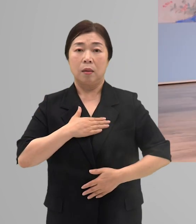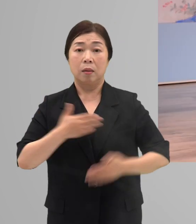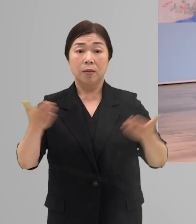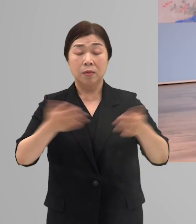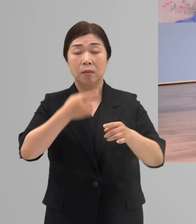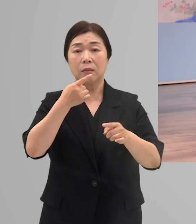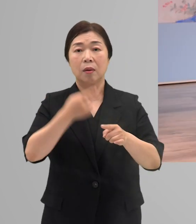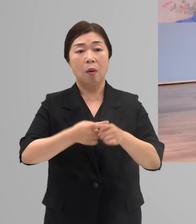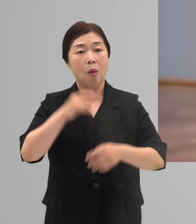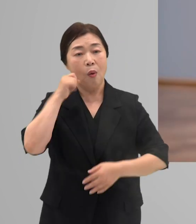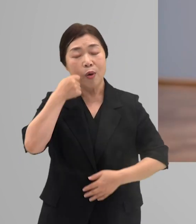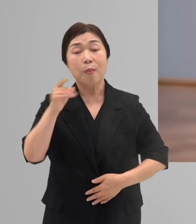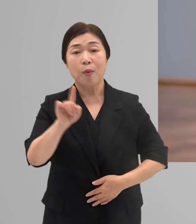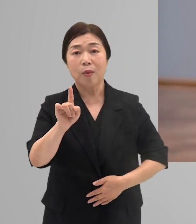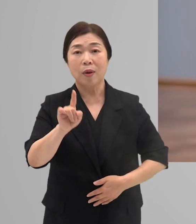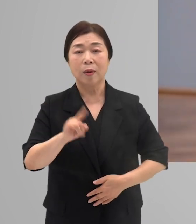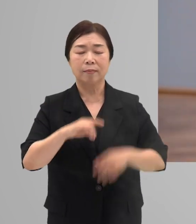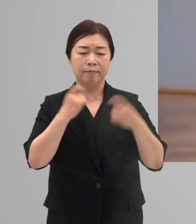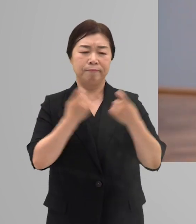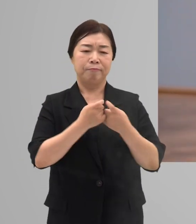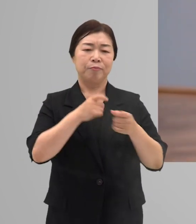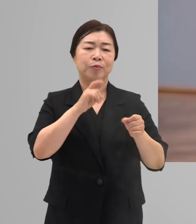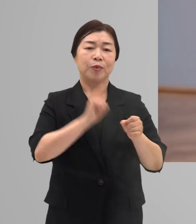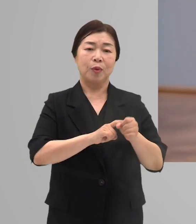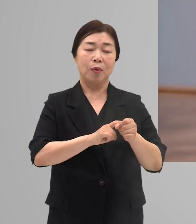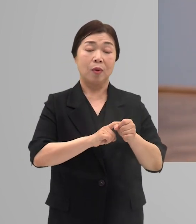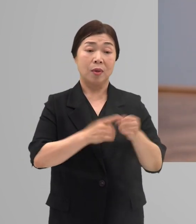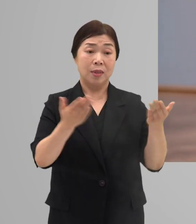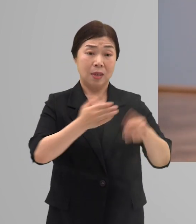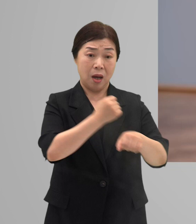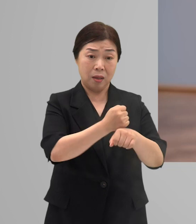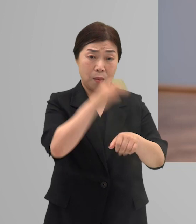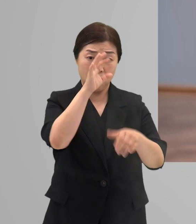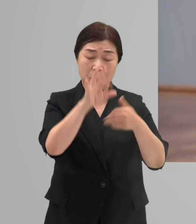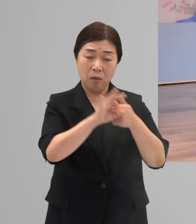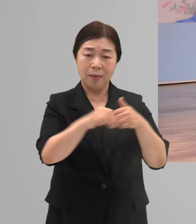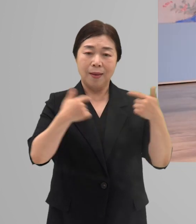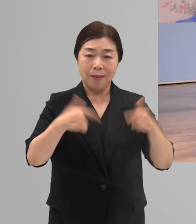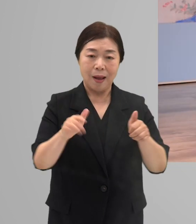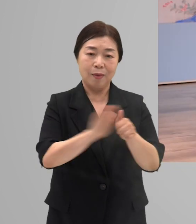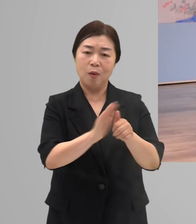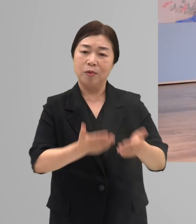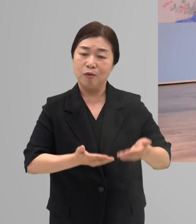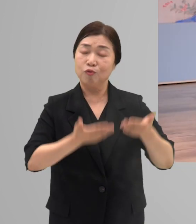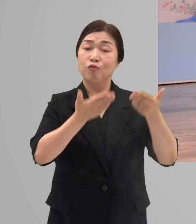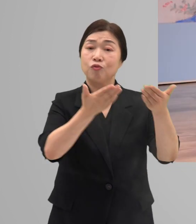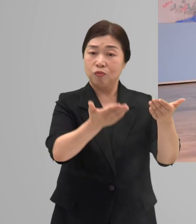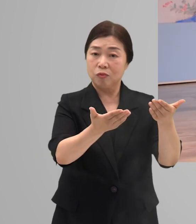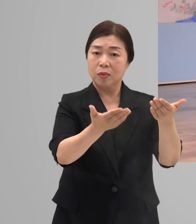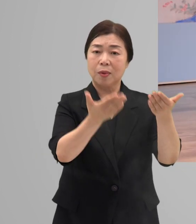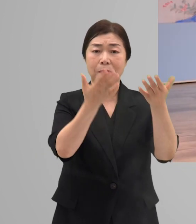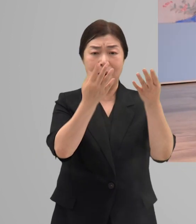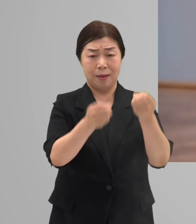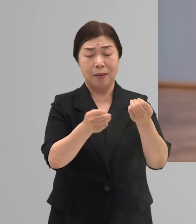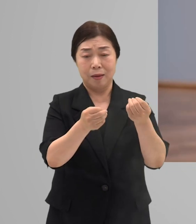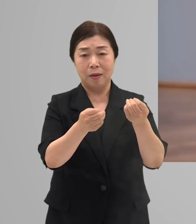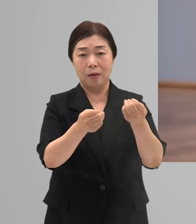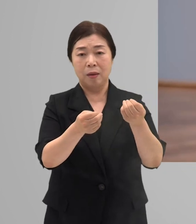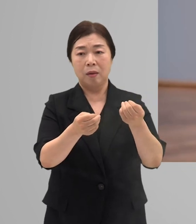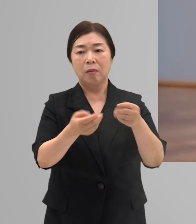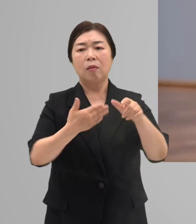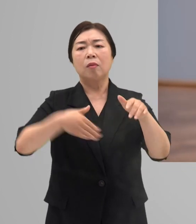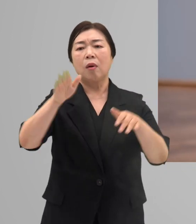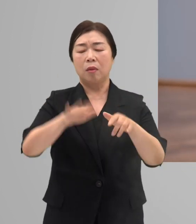하시다가 어려운 부분들은 없으세요? 개인적으로는 현장에서 일을 하다 보면 항상 서비스를 드리는 경우만 있는 건 아니거든요. 네. 이제